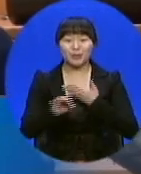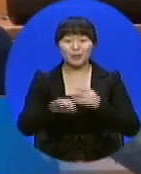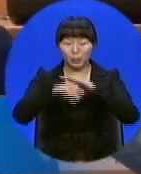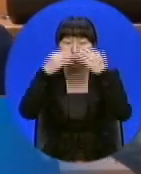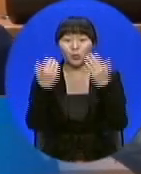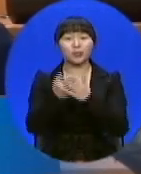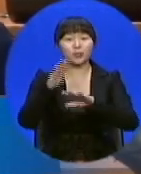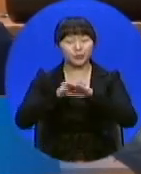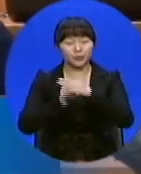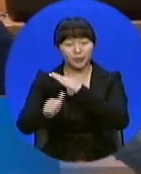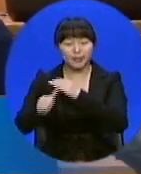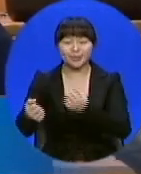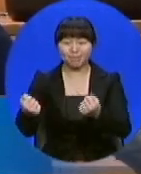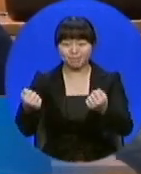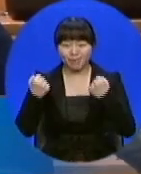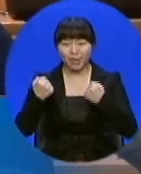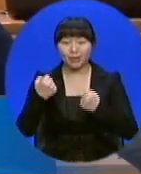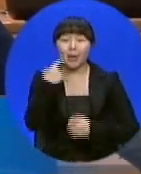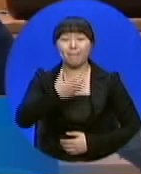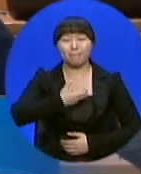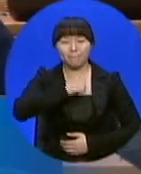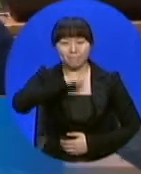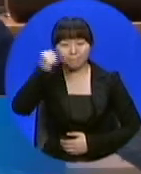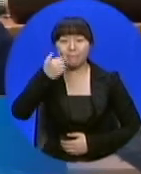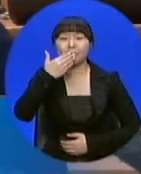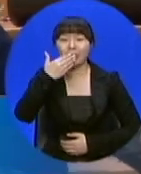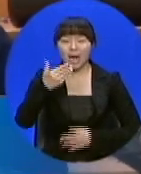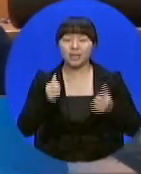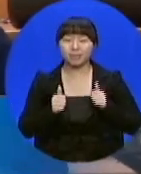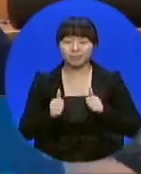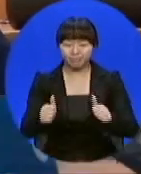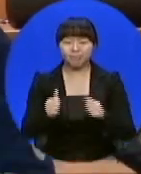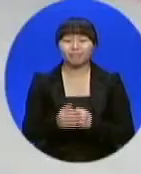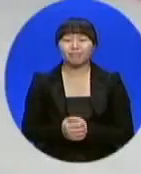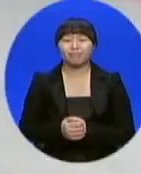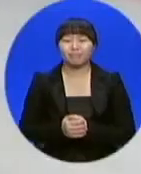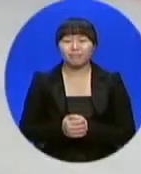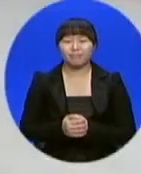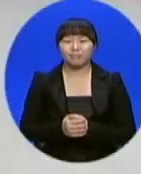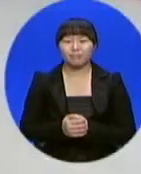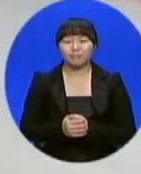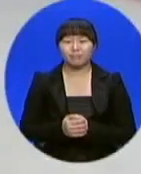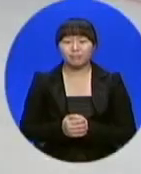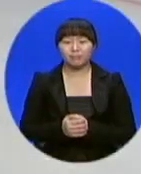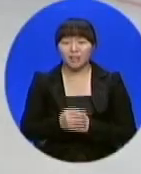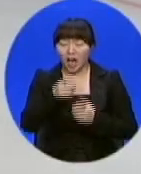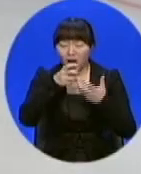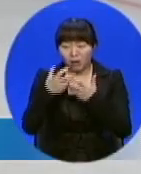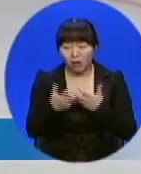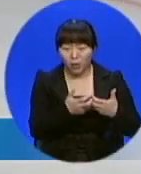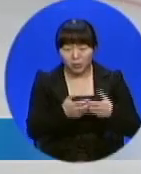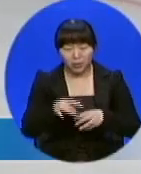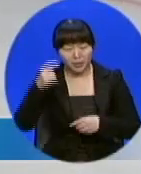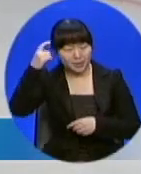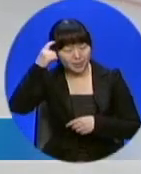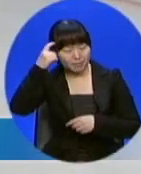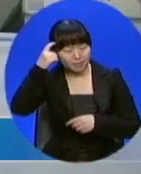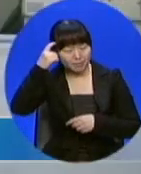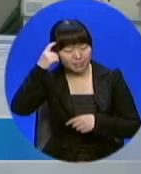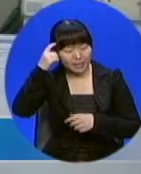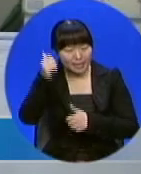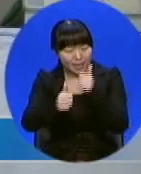모든 선수들이 힘을 내서 꼭 메달을 딸 수 있도록 열심히 하겠습니다. 빙상 위에서 벌이는 두뇌 게임 휠체어